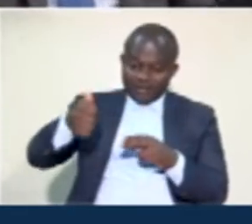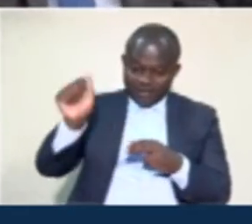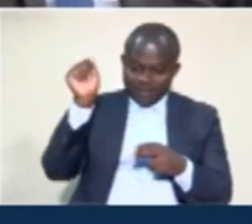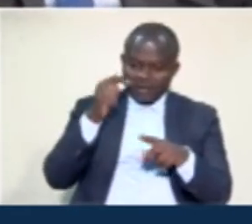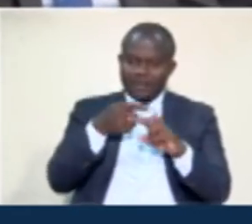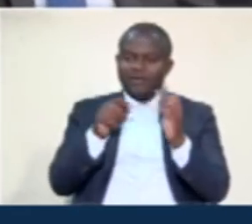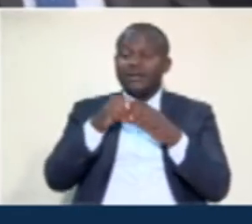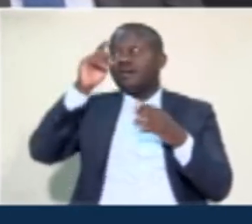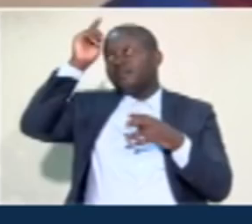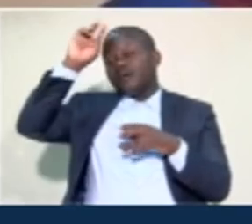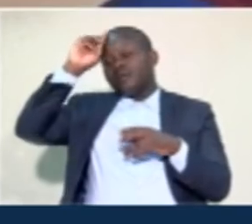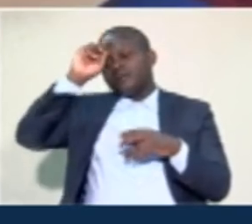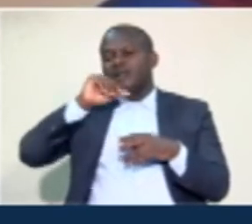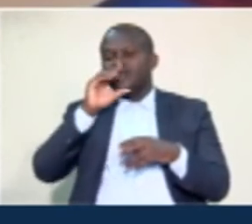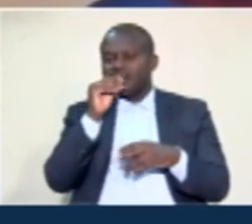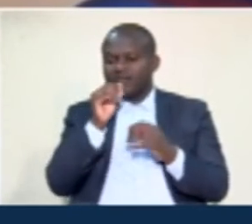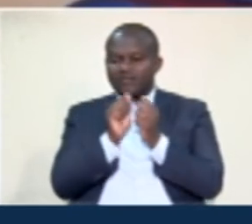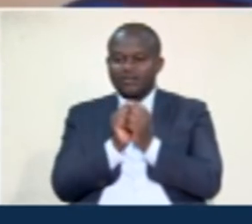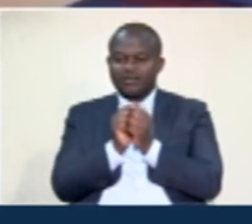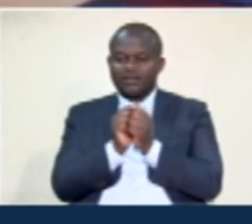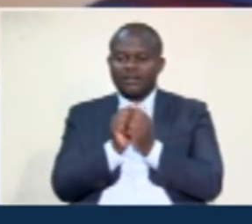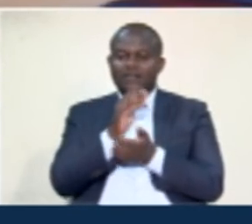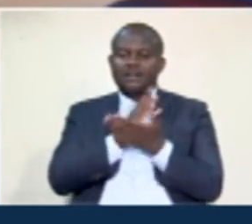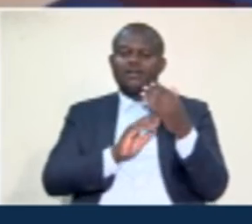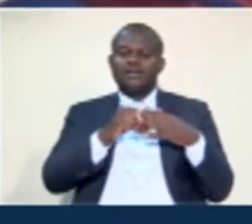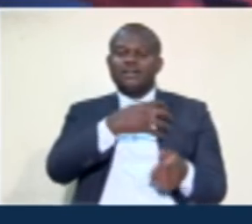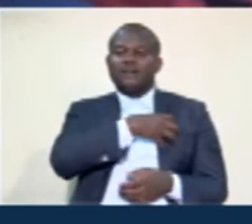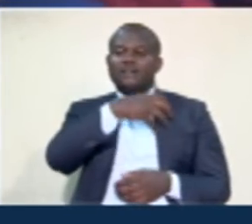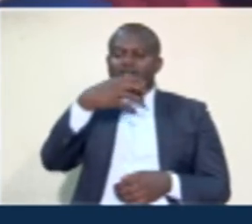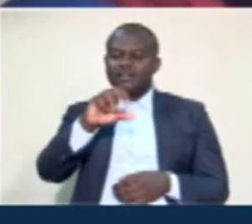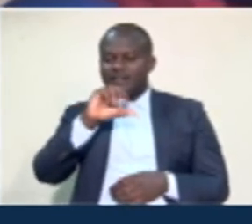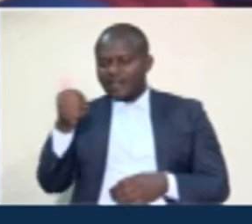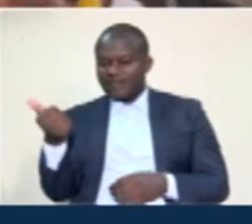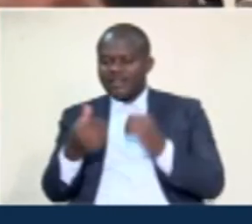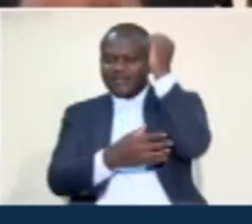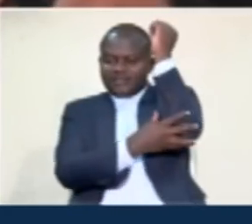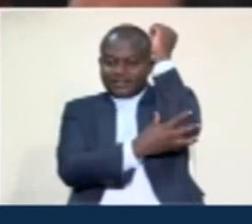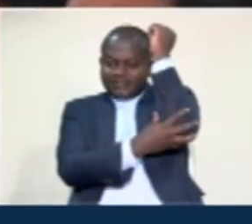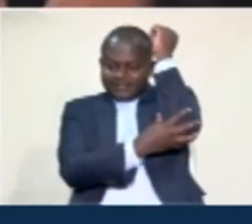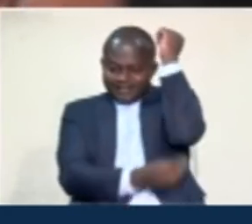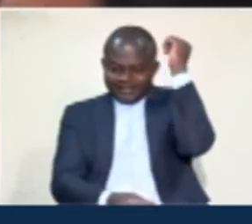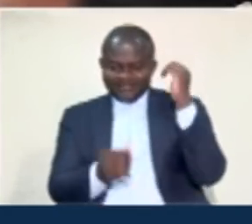abandi bakamuhimbira ibyo atavuze. Bamwe bazaba bakire, abandi bazaba batindi.